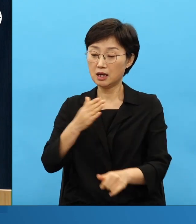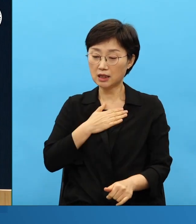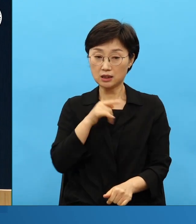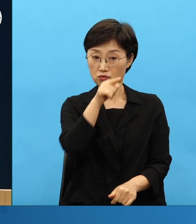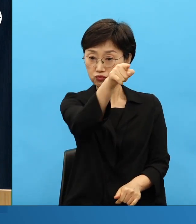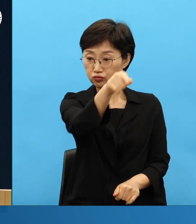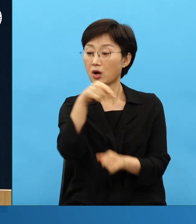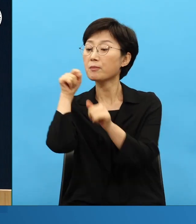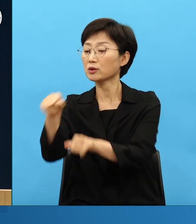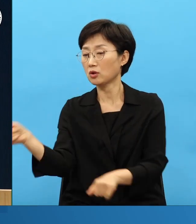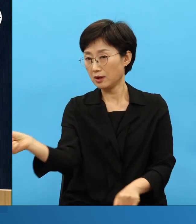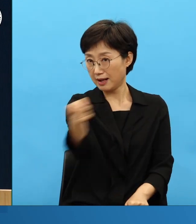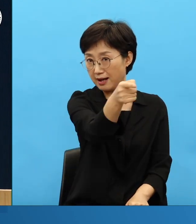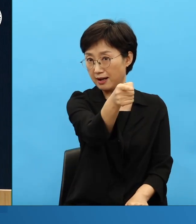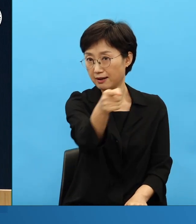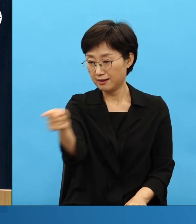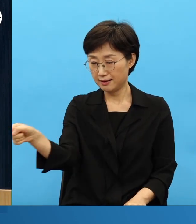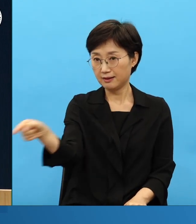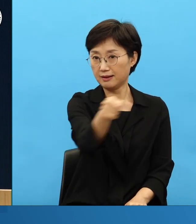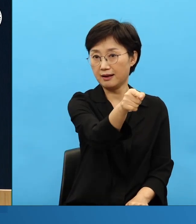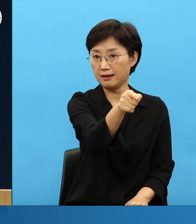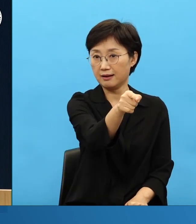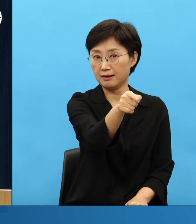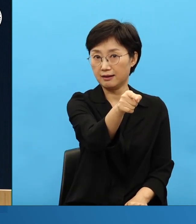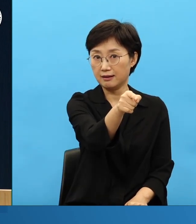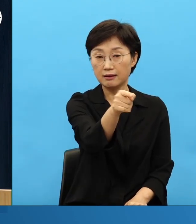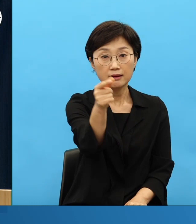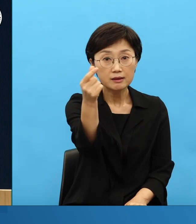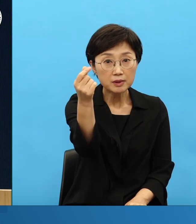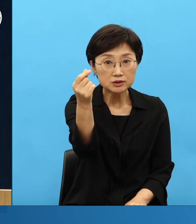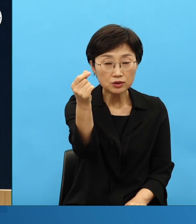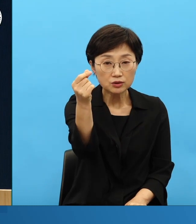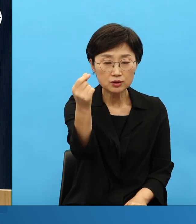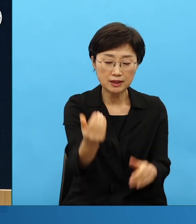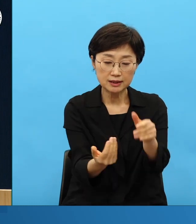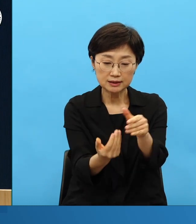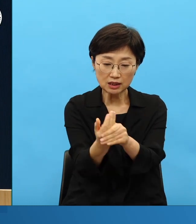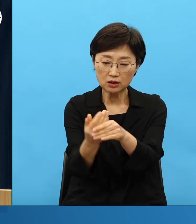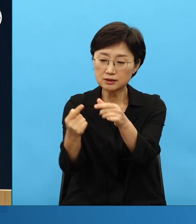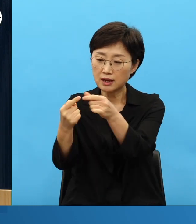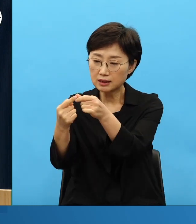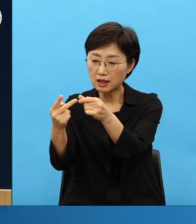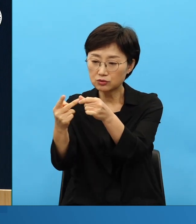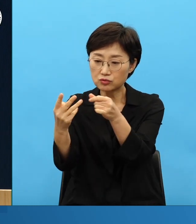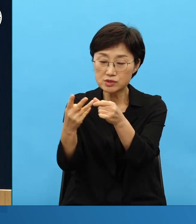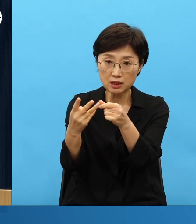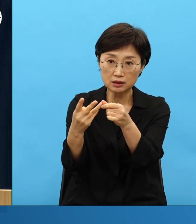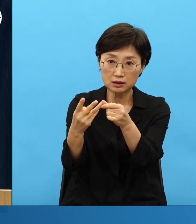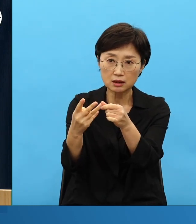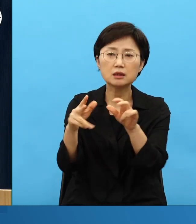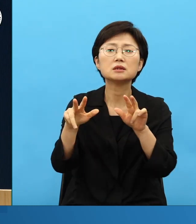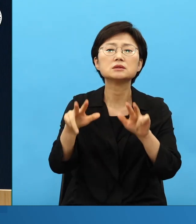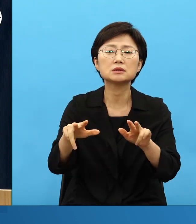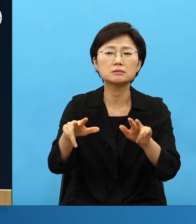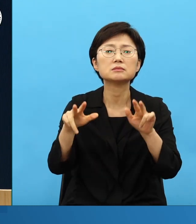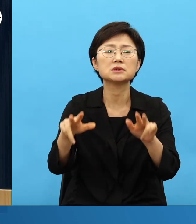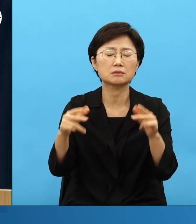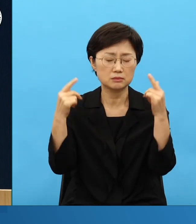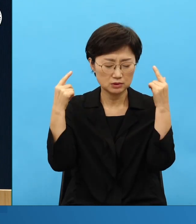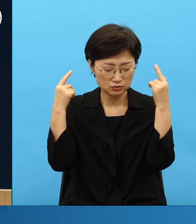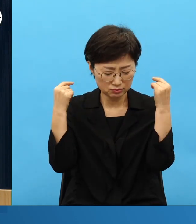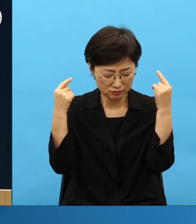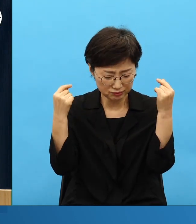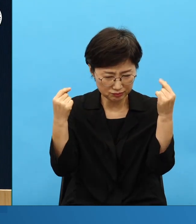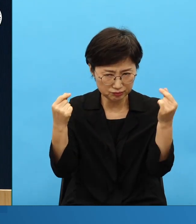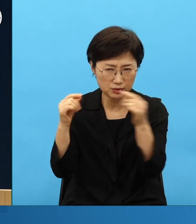I will show you. 이 세 사건은 지금도 일어나고 있습니다. But these three incidents are rising even now. 근데 이걸